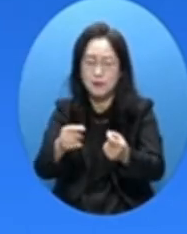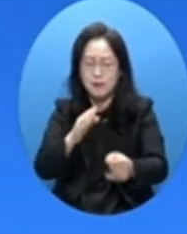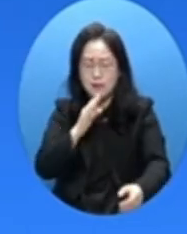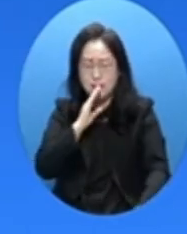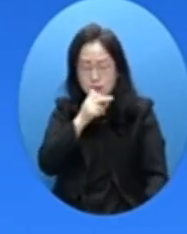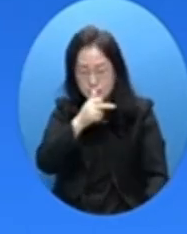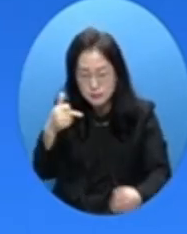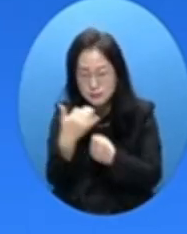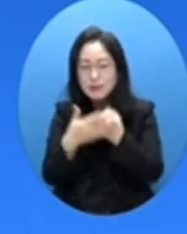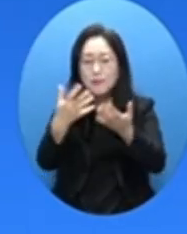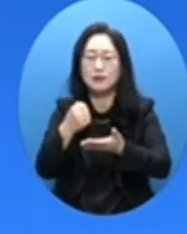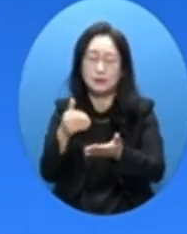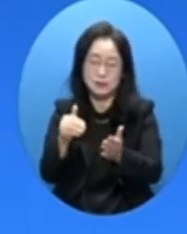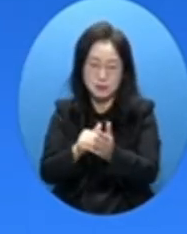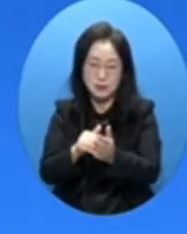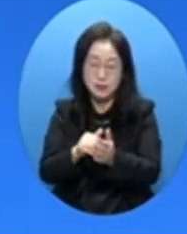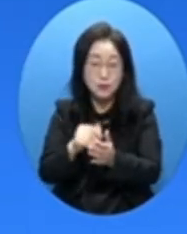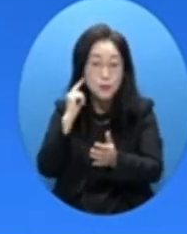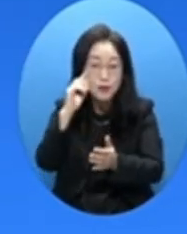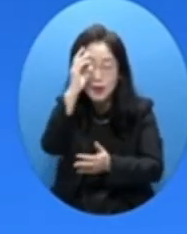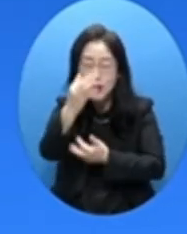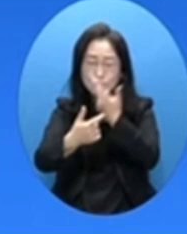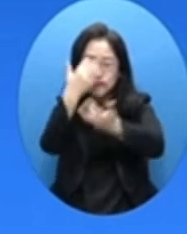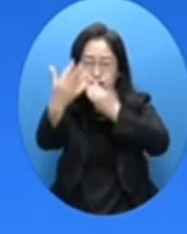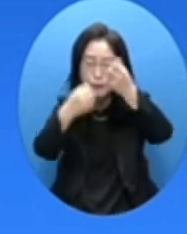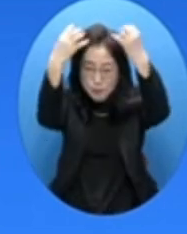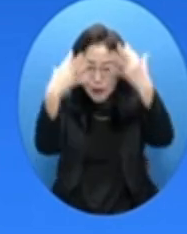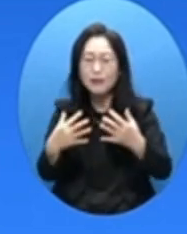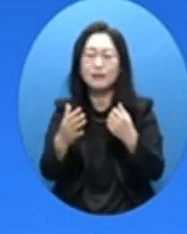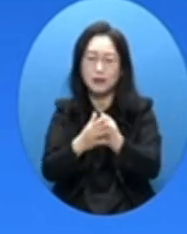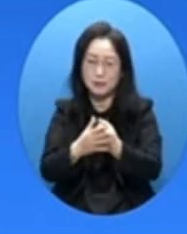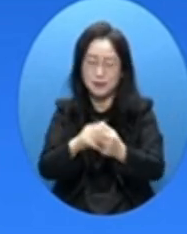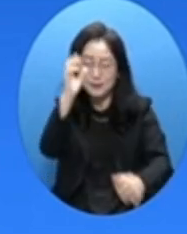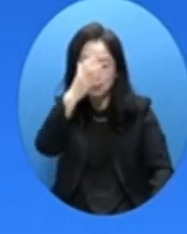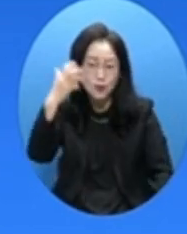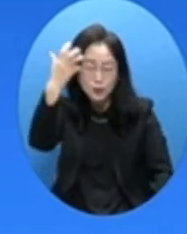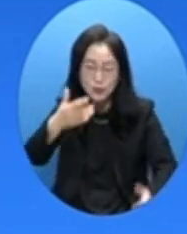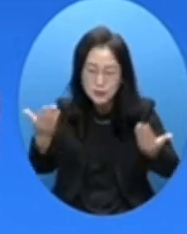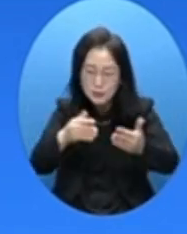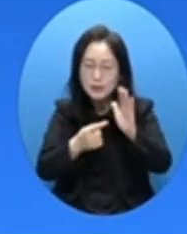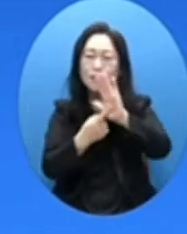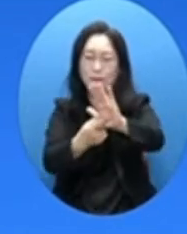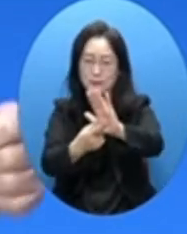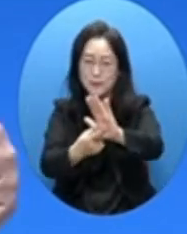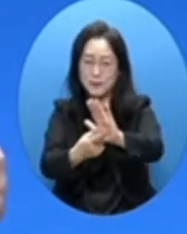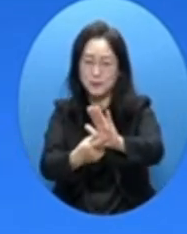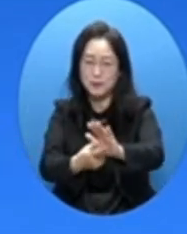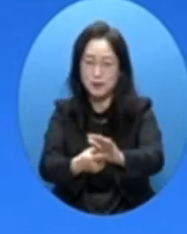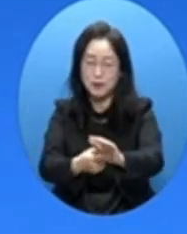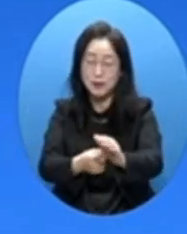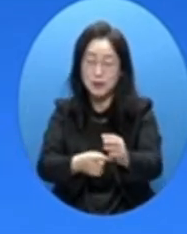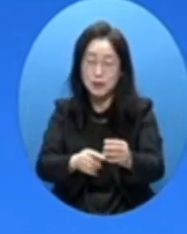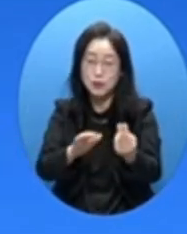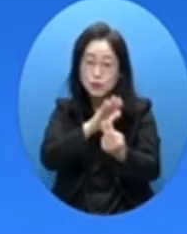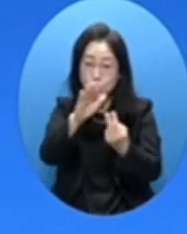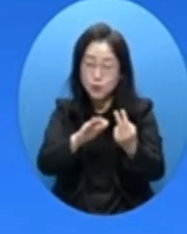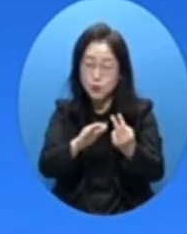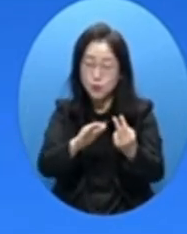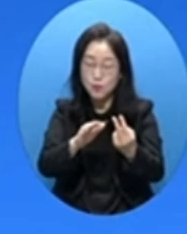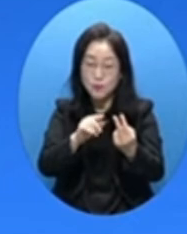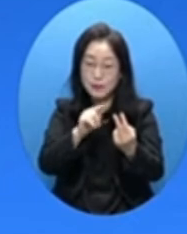큰 은혜를 받았습니다 불이 임했기 때문인 것입니다 불이 임하면 성의 역사가 나타나는 것입니다 요한에 제가 외칠 때